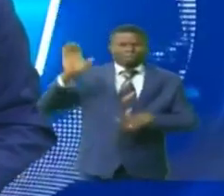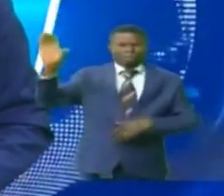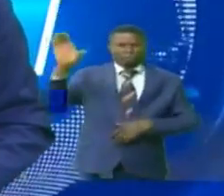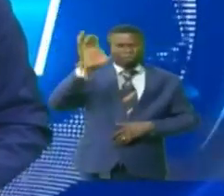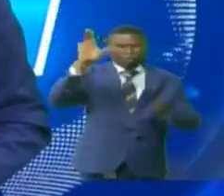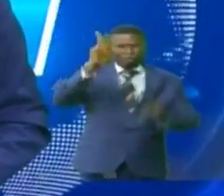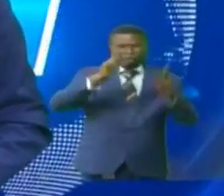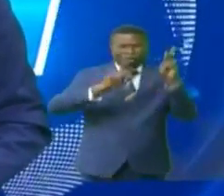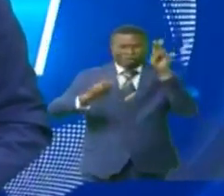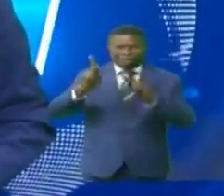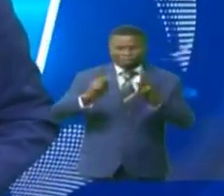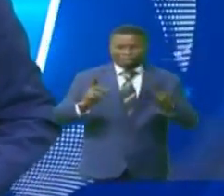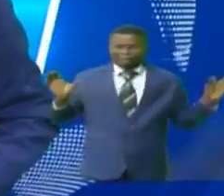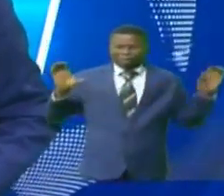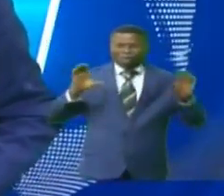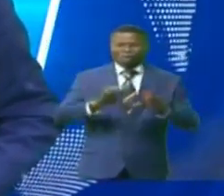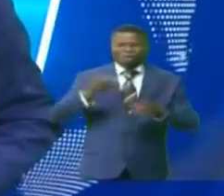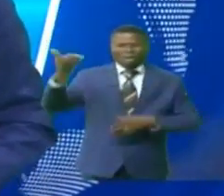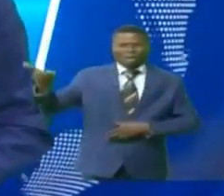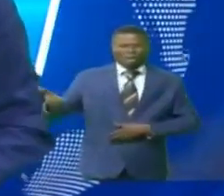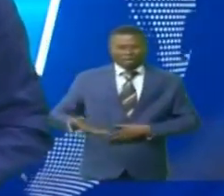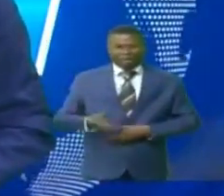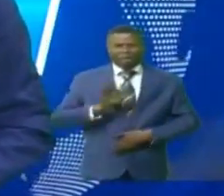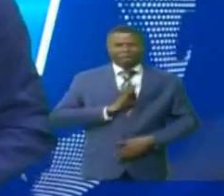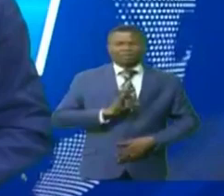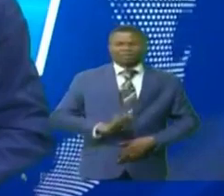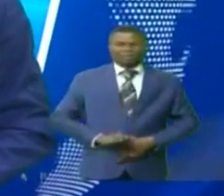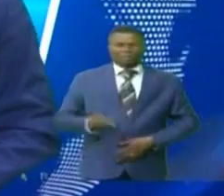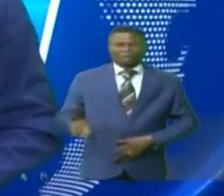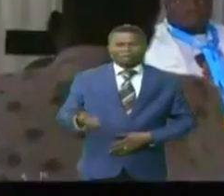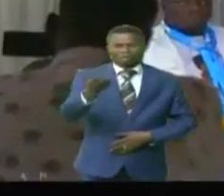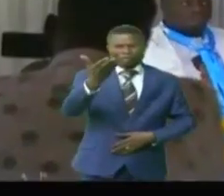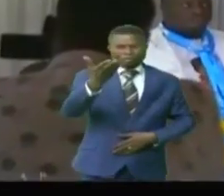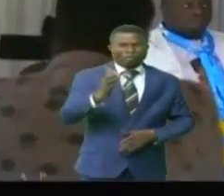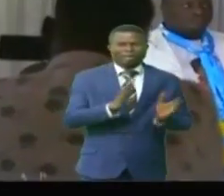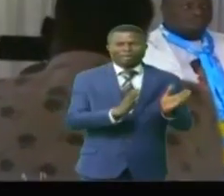population aussi mobilise pour accueillir les garants de la nation. Regardez.